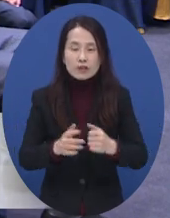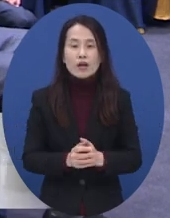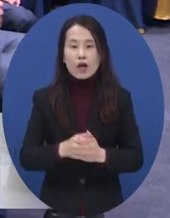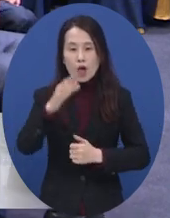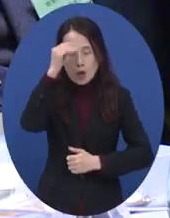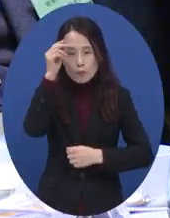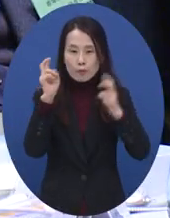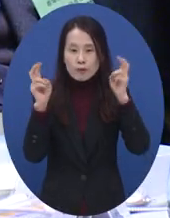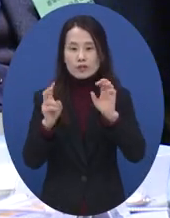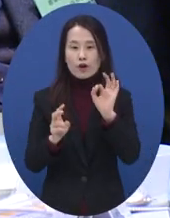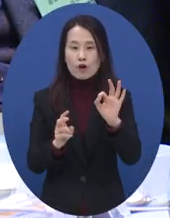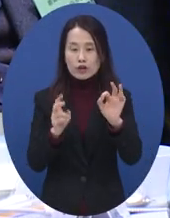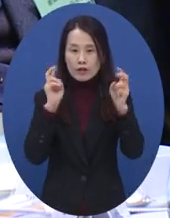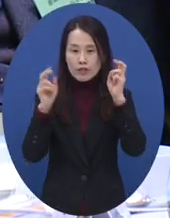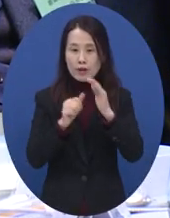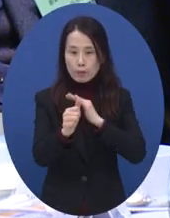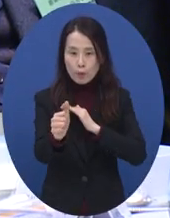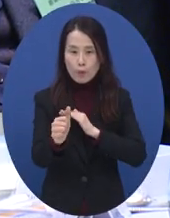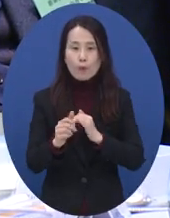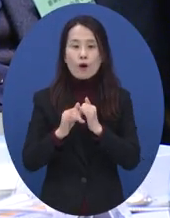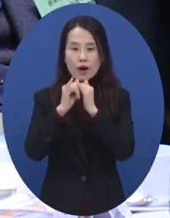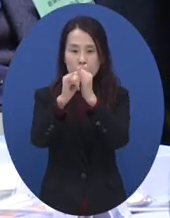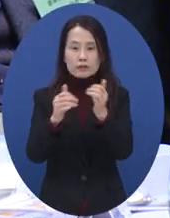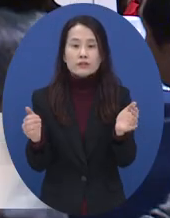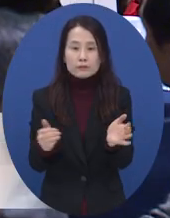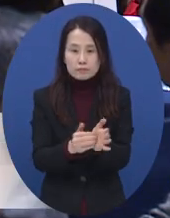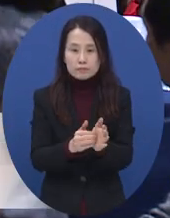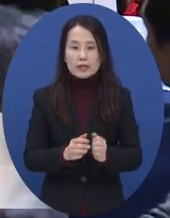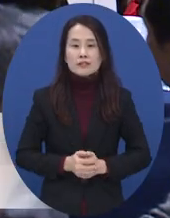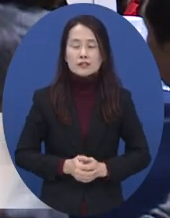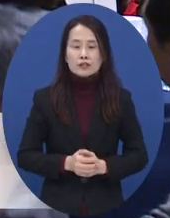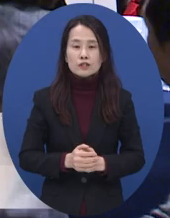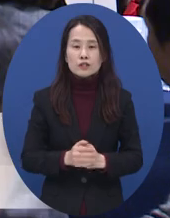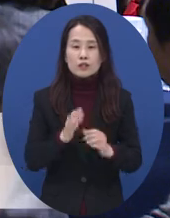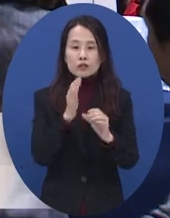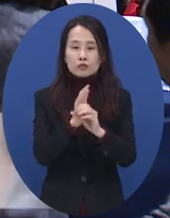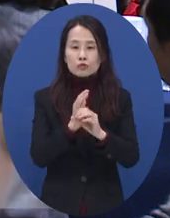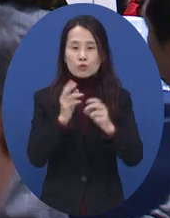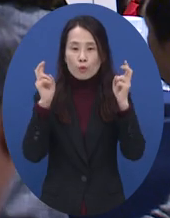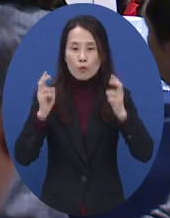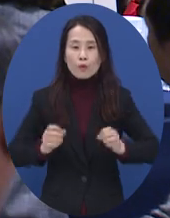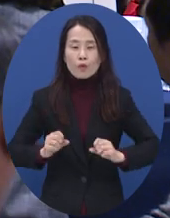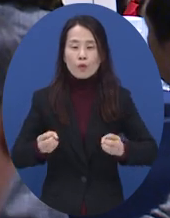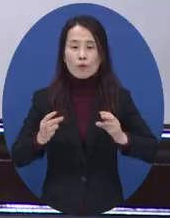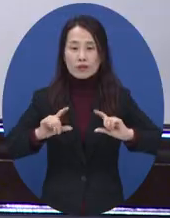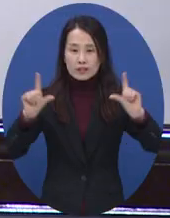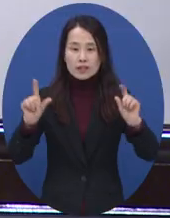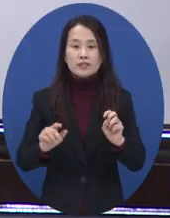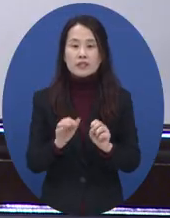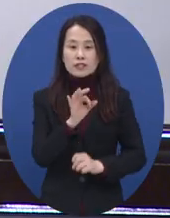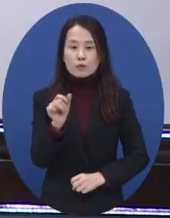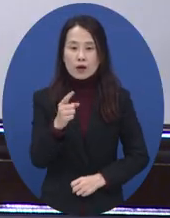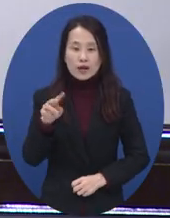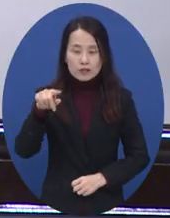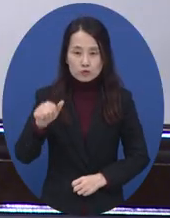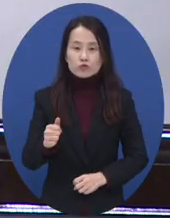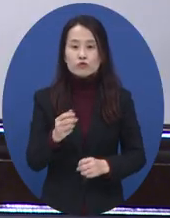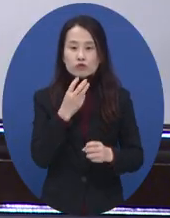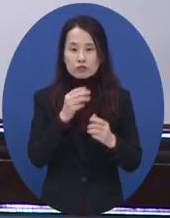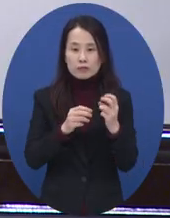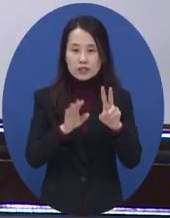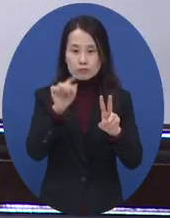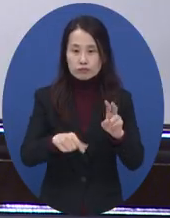10개사 대표들에게 경기도지사 표창 을 수여했습니다 경기 중소기업 인해 날 행사에는 이화수 행정이 부지사 송한준